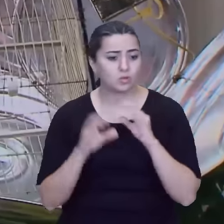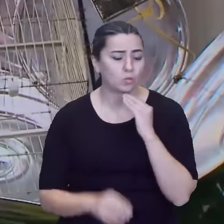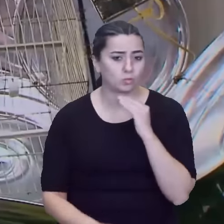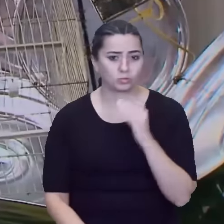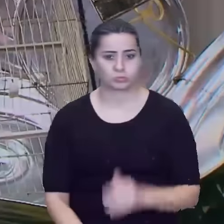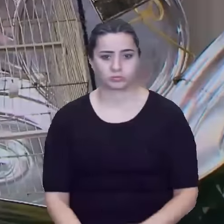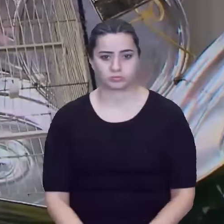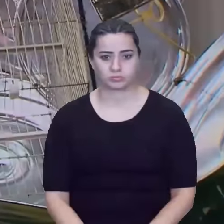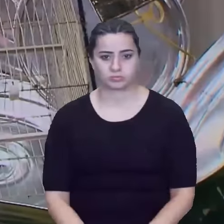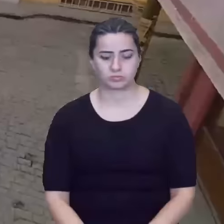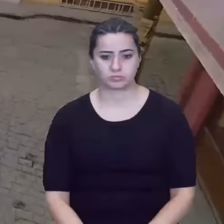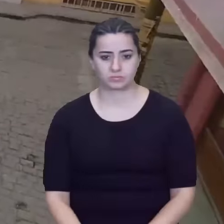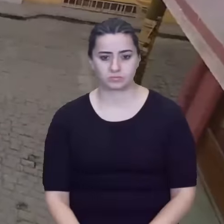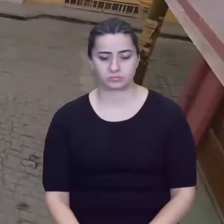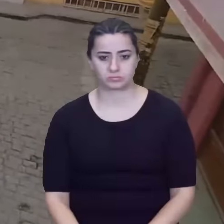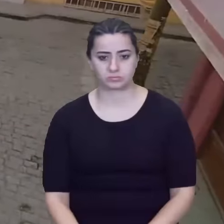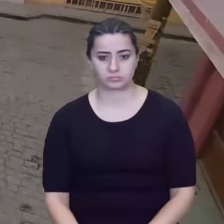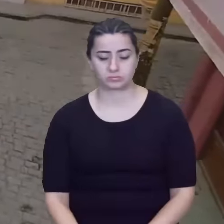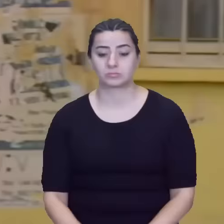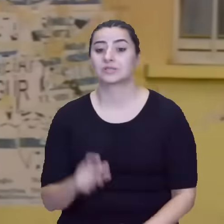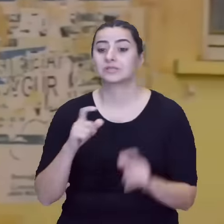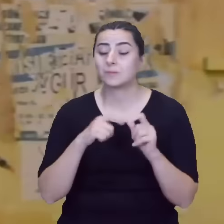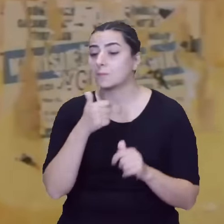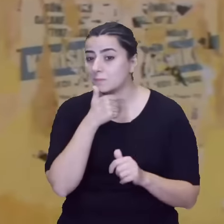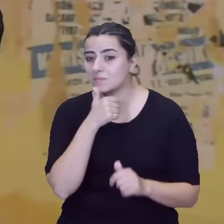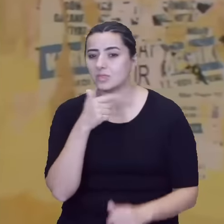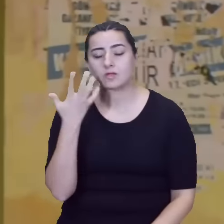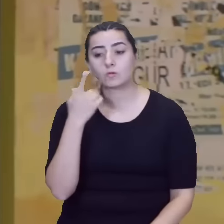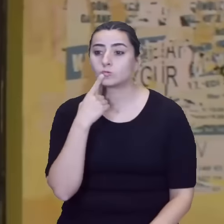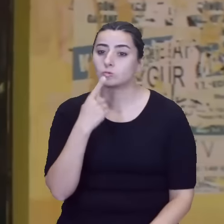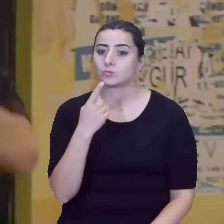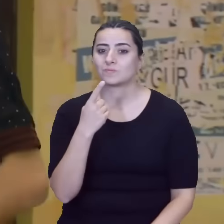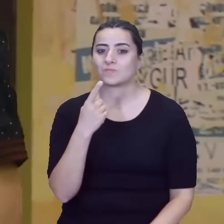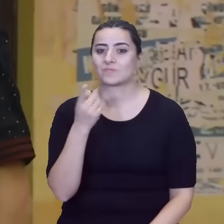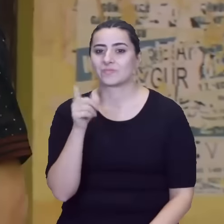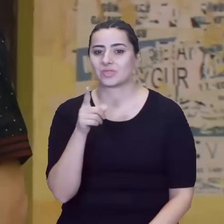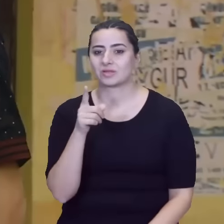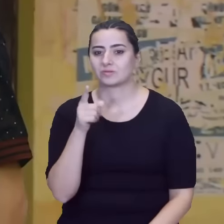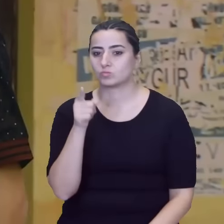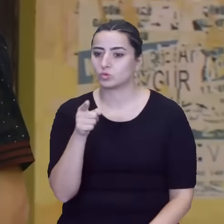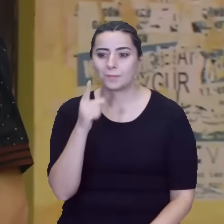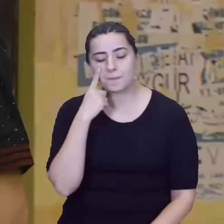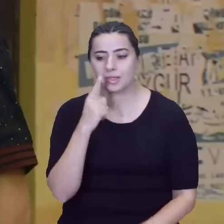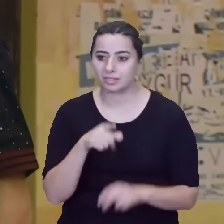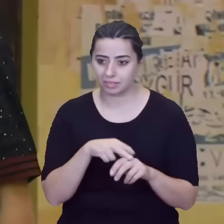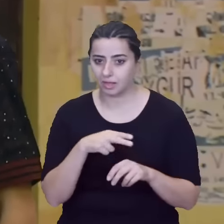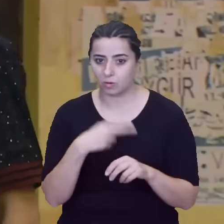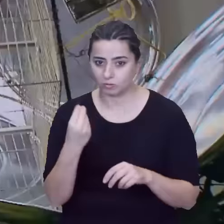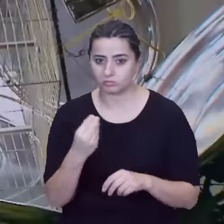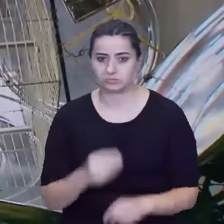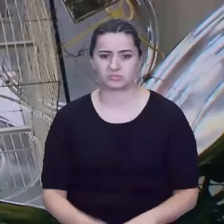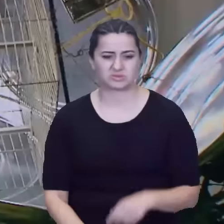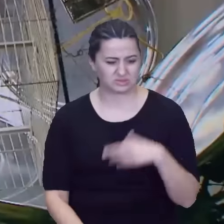Çekmiyor. Seyfi Beyciğim. Seyfi Beyciğim. Efendim diyorum ki acaba bir de bunu mu kullansak?